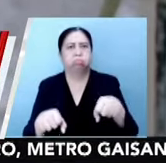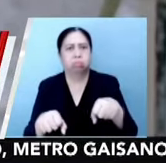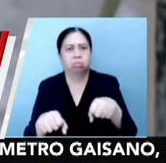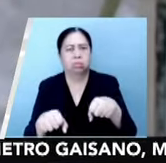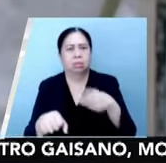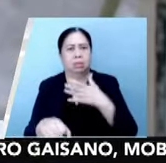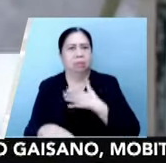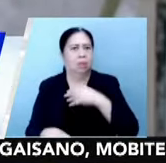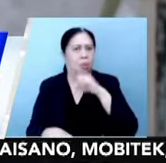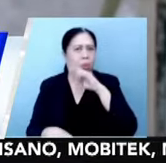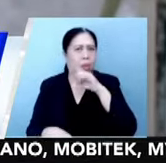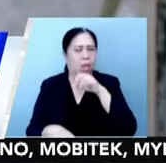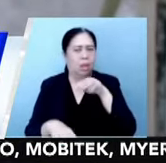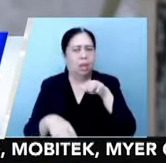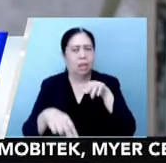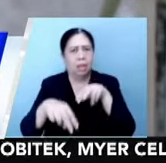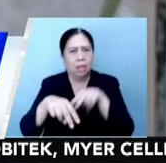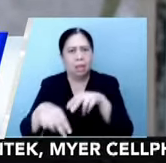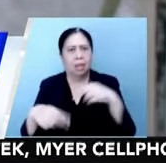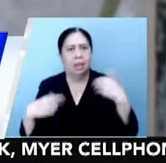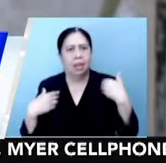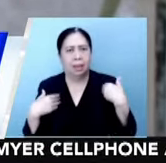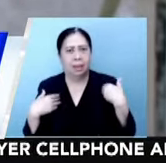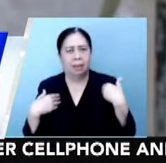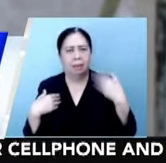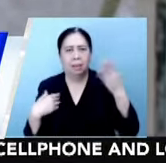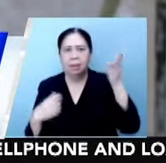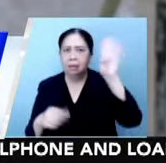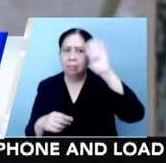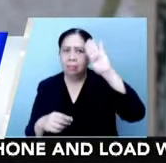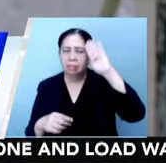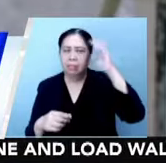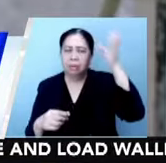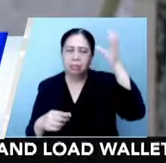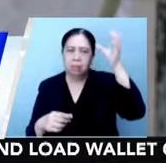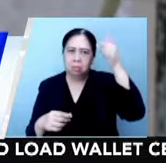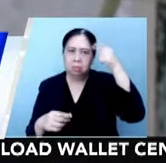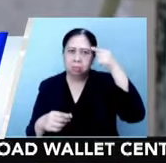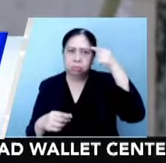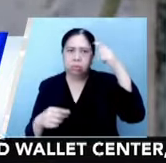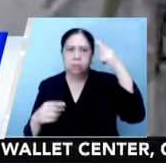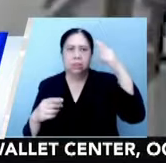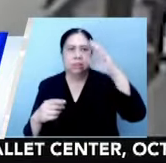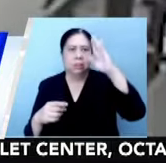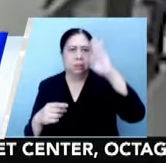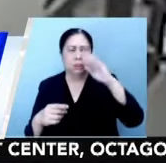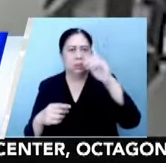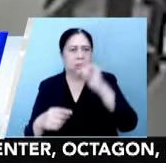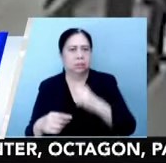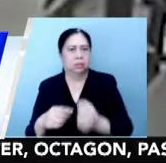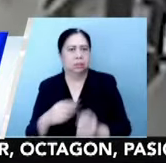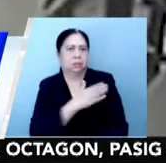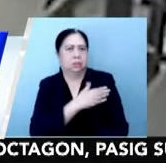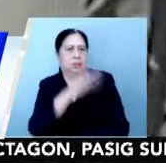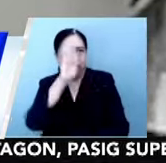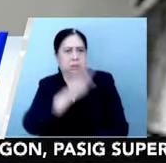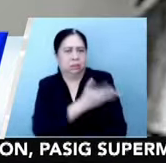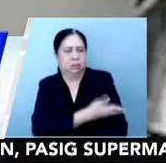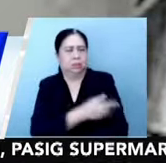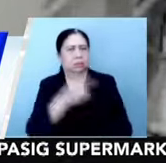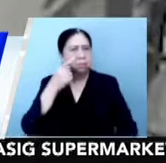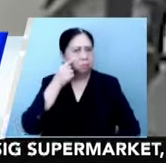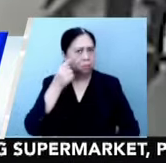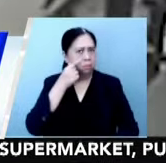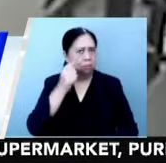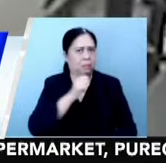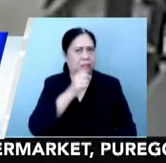ko na nagtamo ng brain injury and putol po yung braso niya. Imposible raw na hindi napansin ng rider